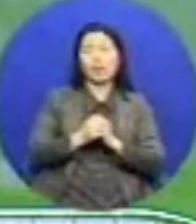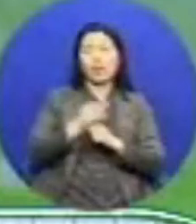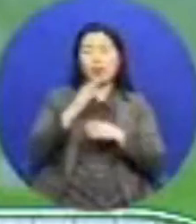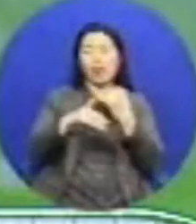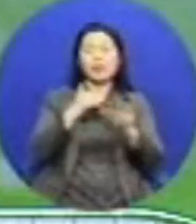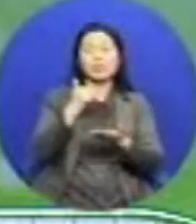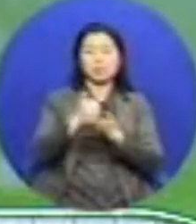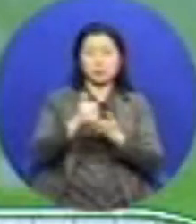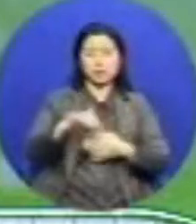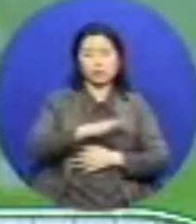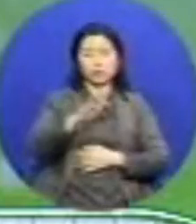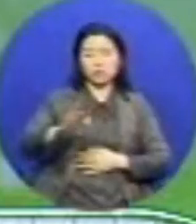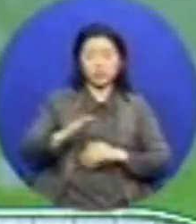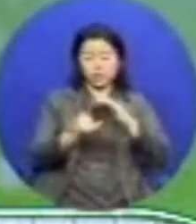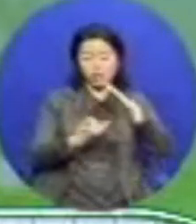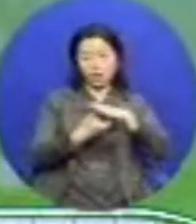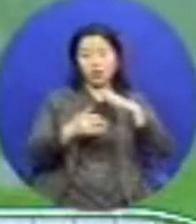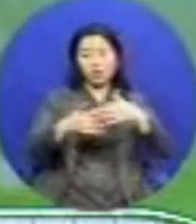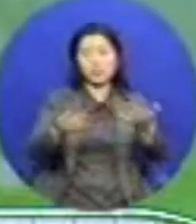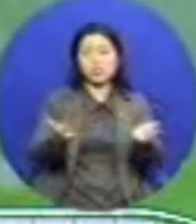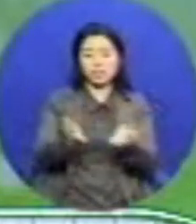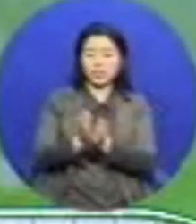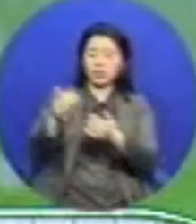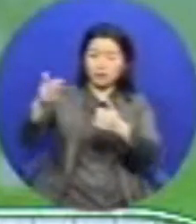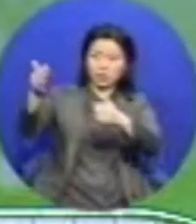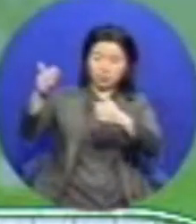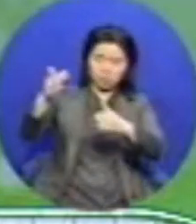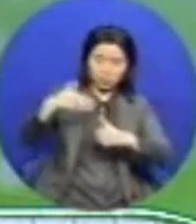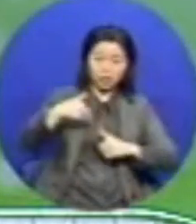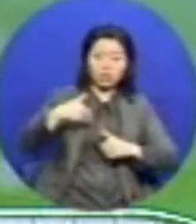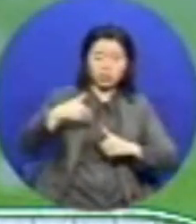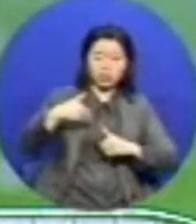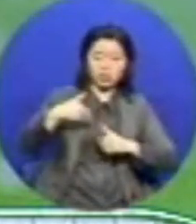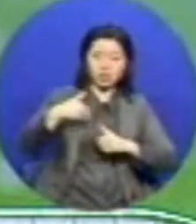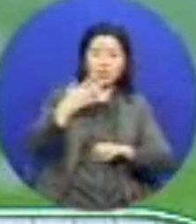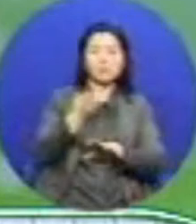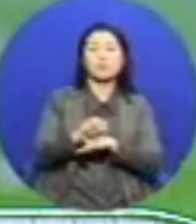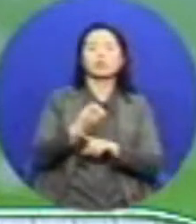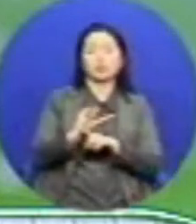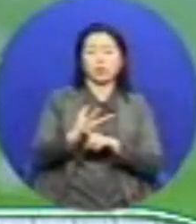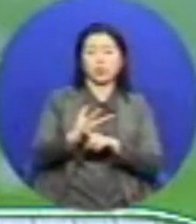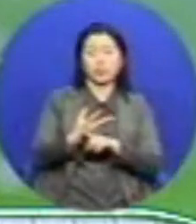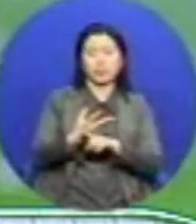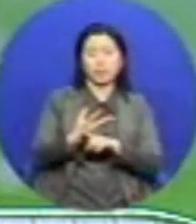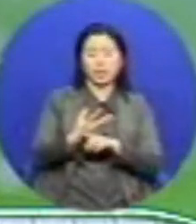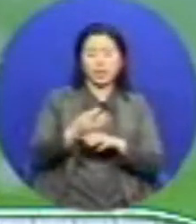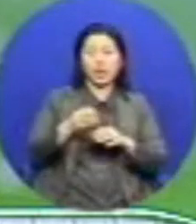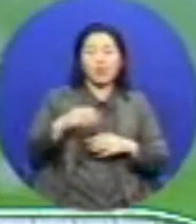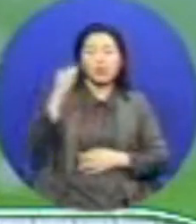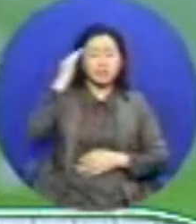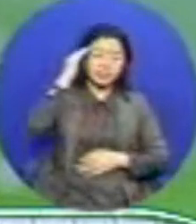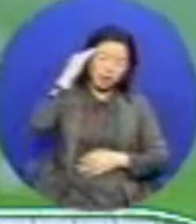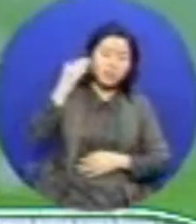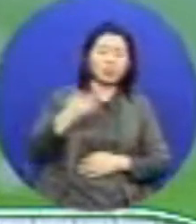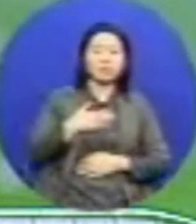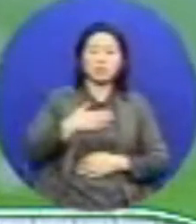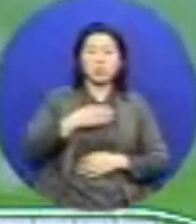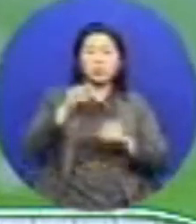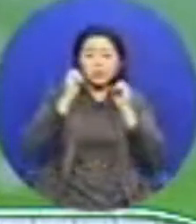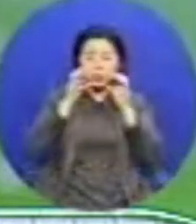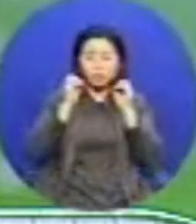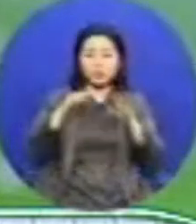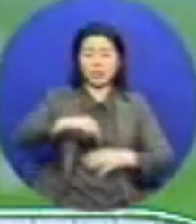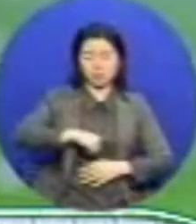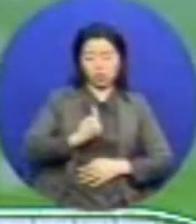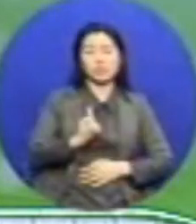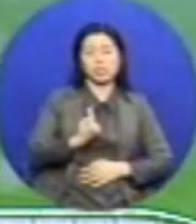보수 기 들어요 장벽은 자기가 장벽이 드래 전도사 하면서도 il 000원 하나하나를